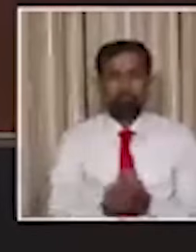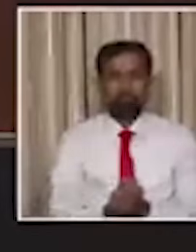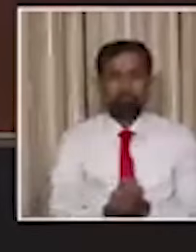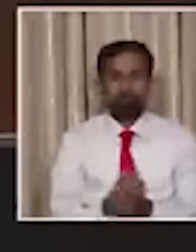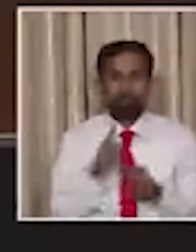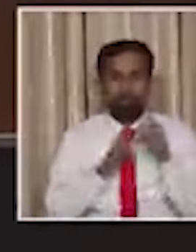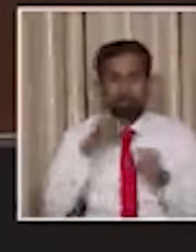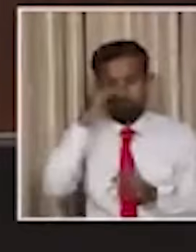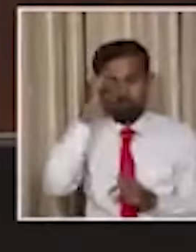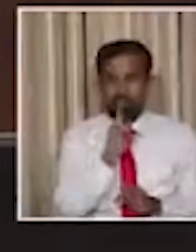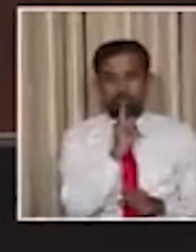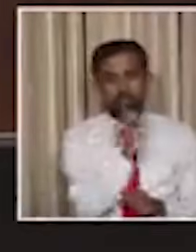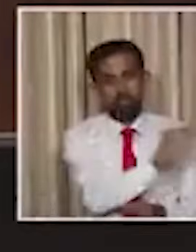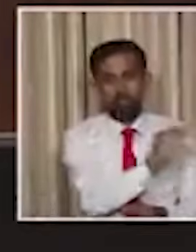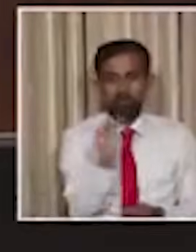දැනුවත් කරන්නම්.